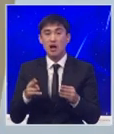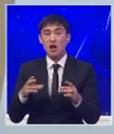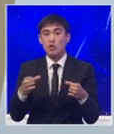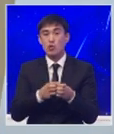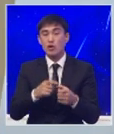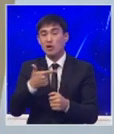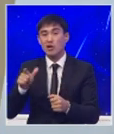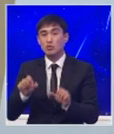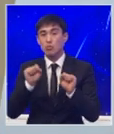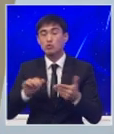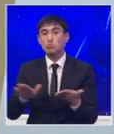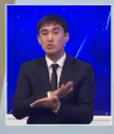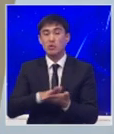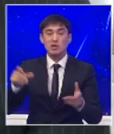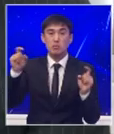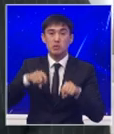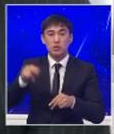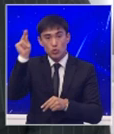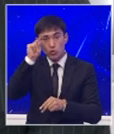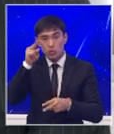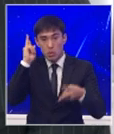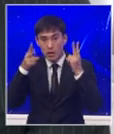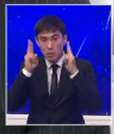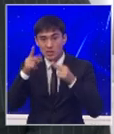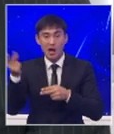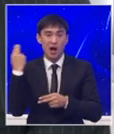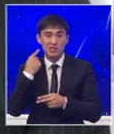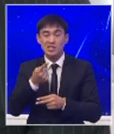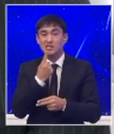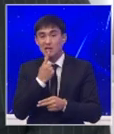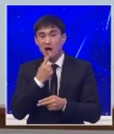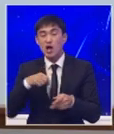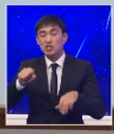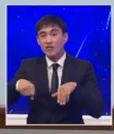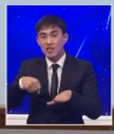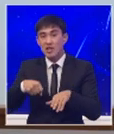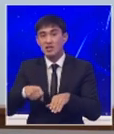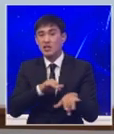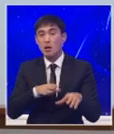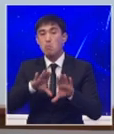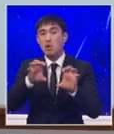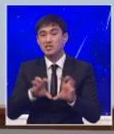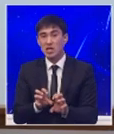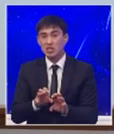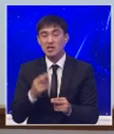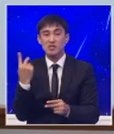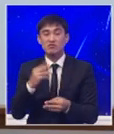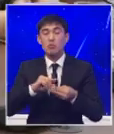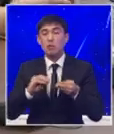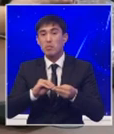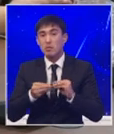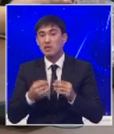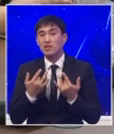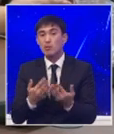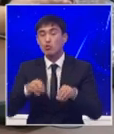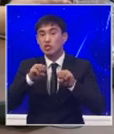граждан может совершенно бесплатно посещать курсы парикмахера, английского языка, швейного дела и массажа. Единственная проблема,